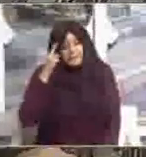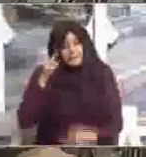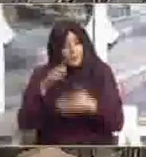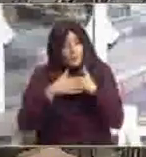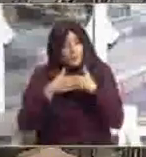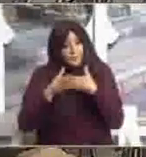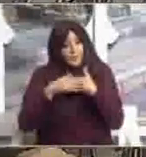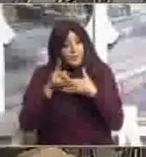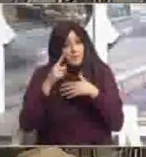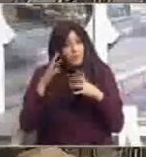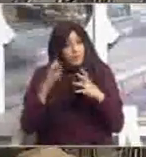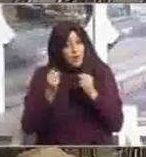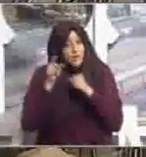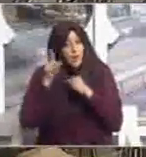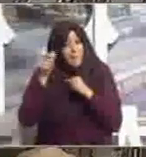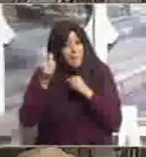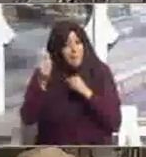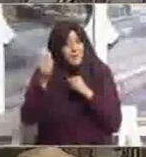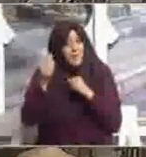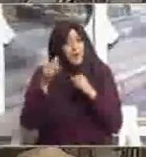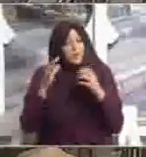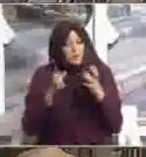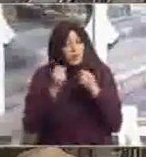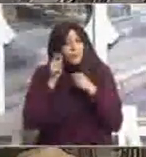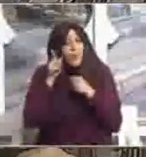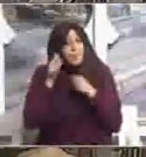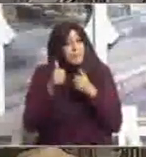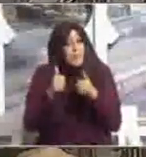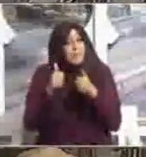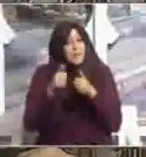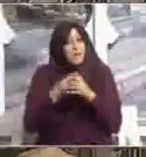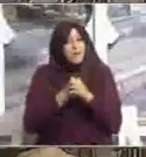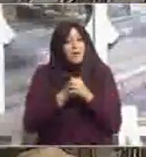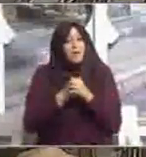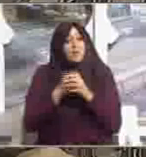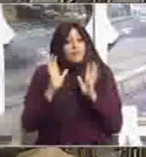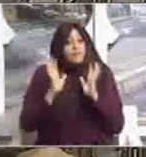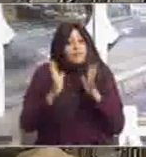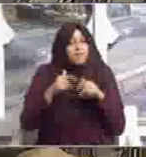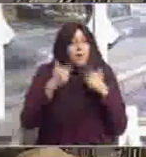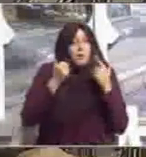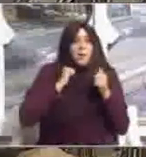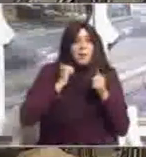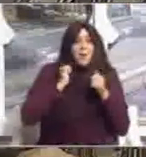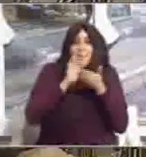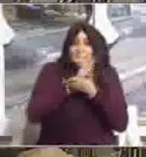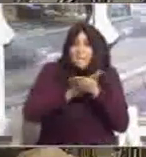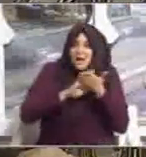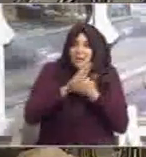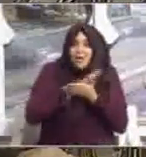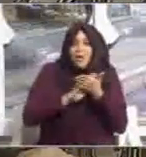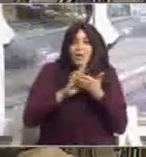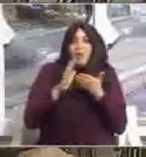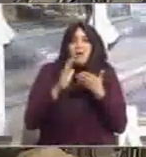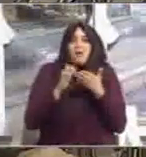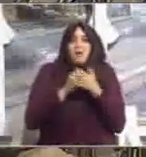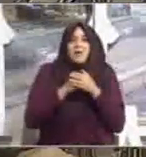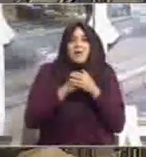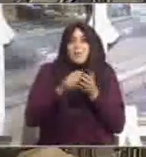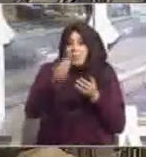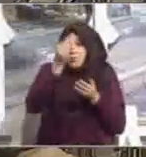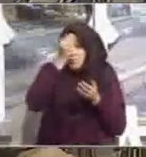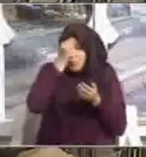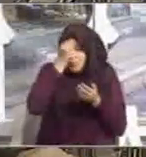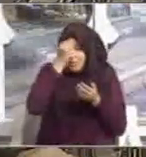سلك عمرك سلك عمرك الان روح خذ الرضا تاع الوالده واطلب منها العفو وروح سلم